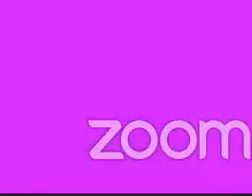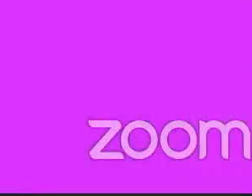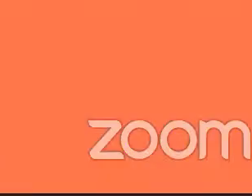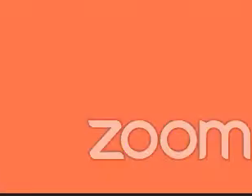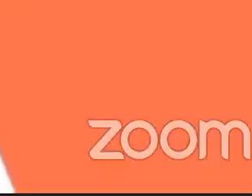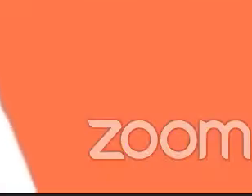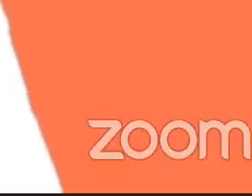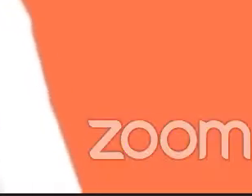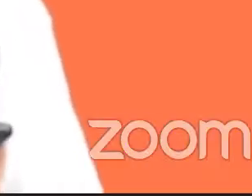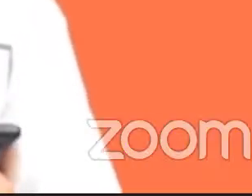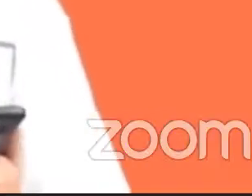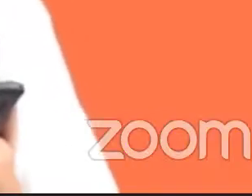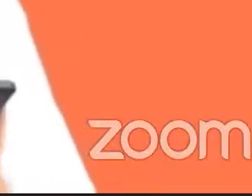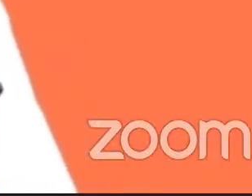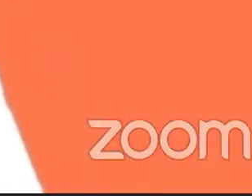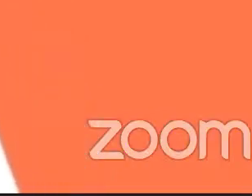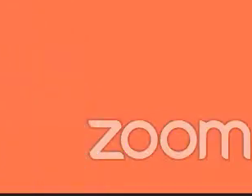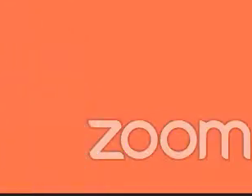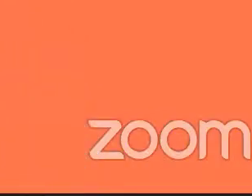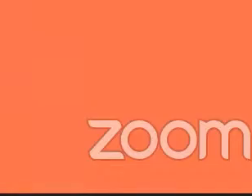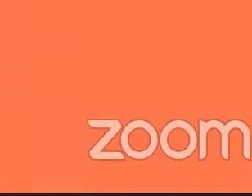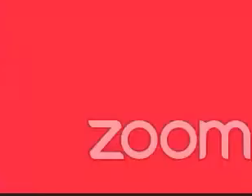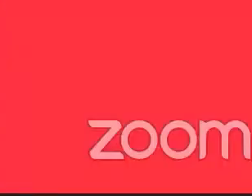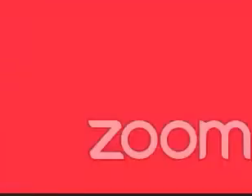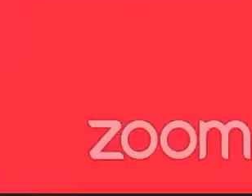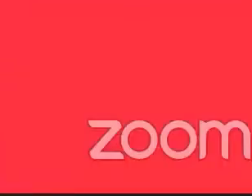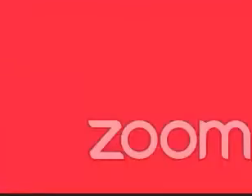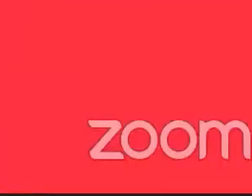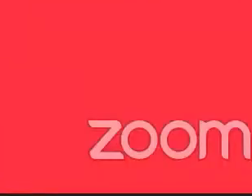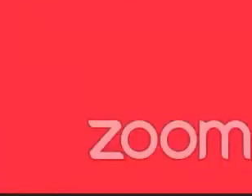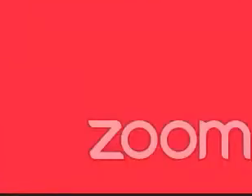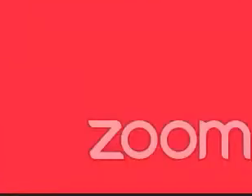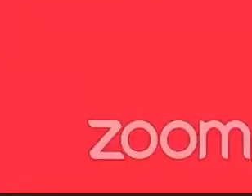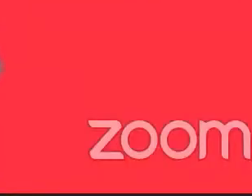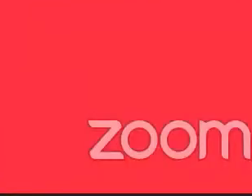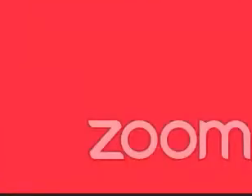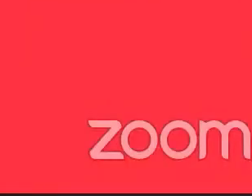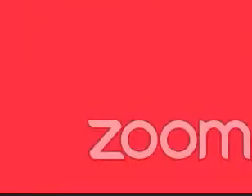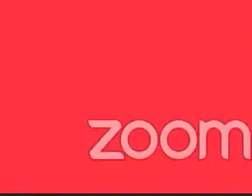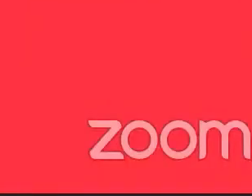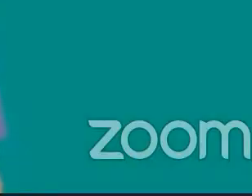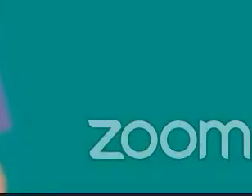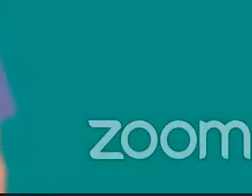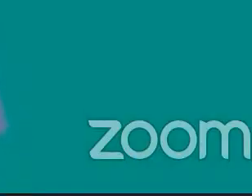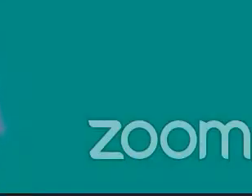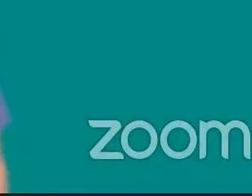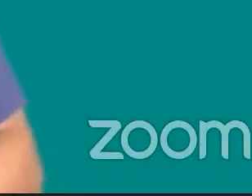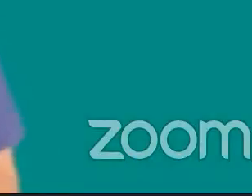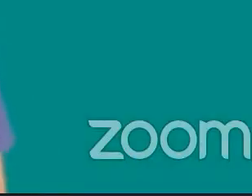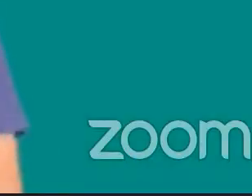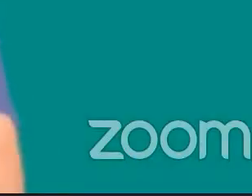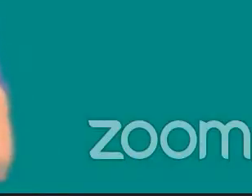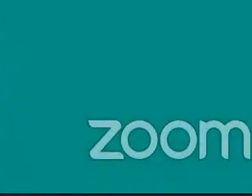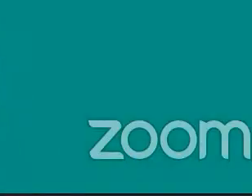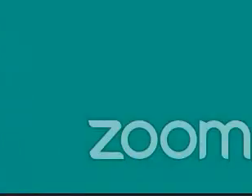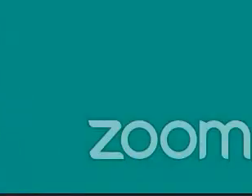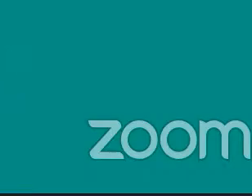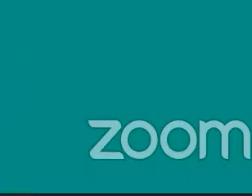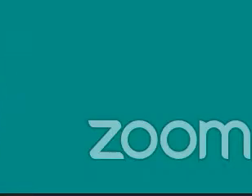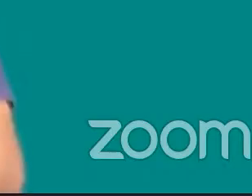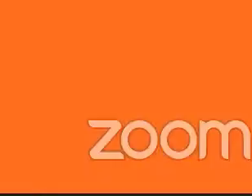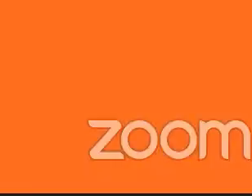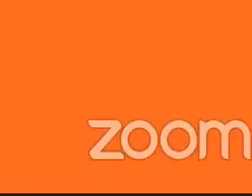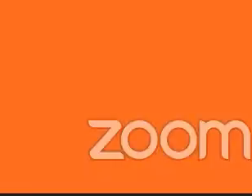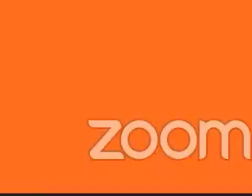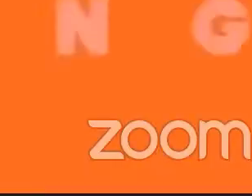Tujuannya itu ya provokatif, paling cocok buat orang yang sensitif. Kalau ke gue ya gak efektif, tapi semua